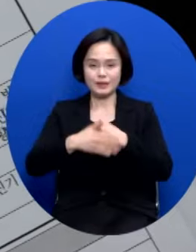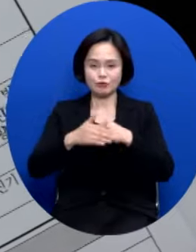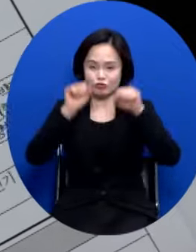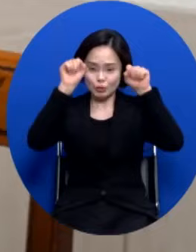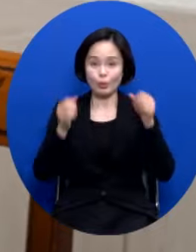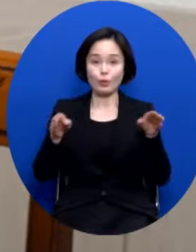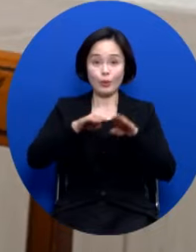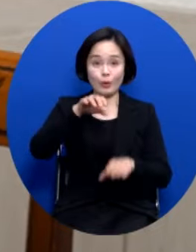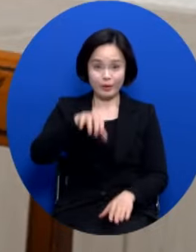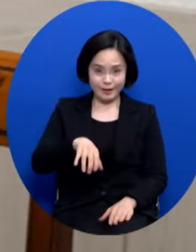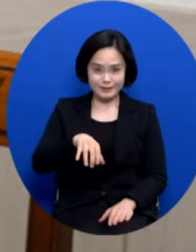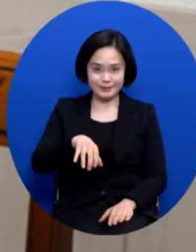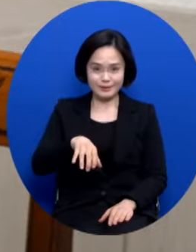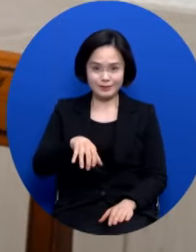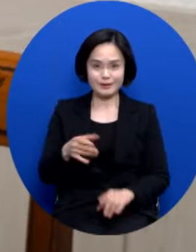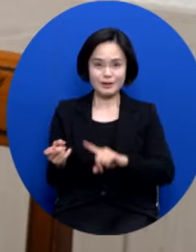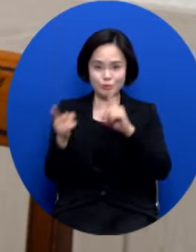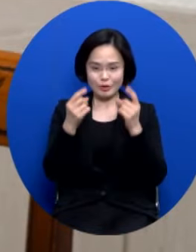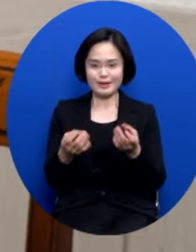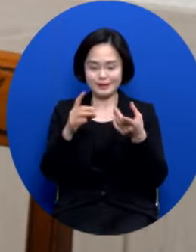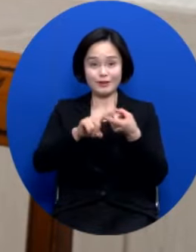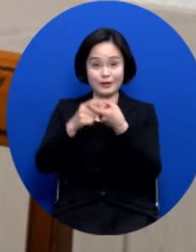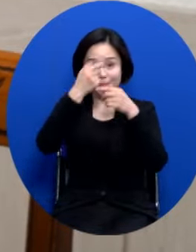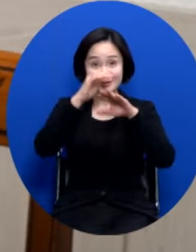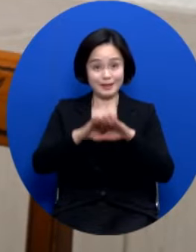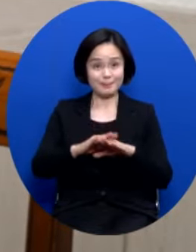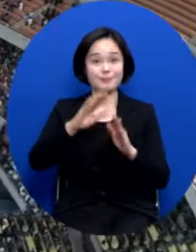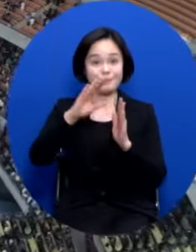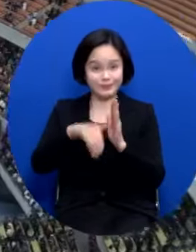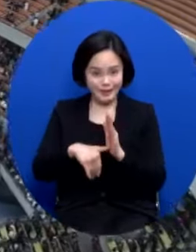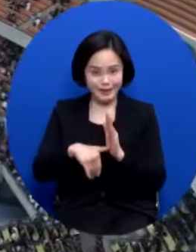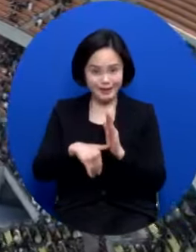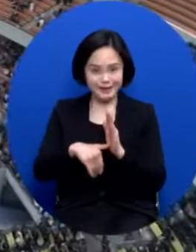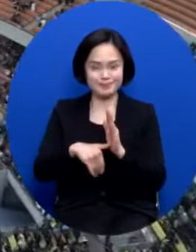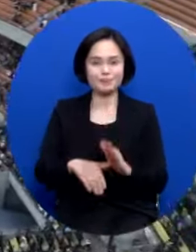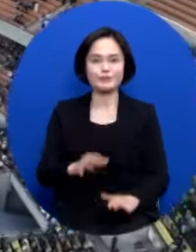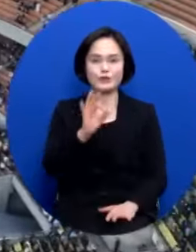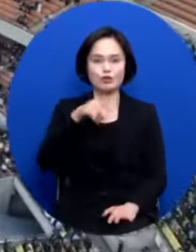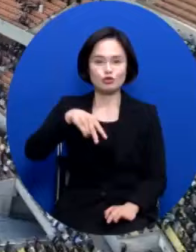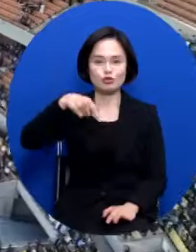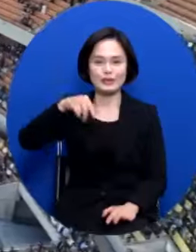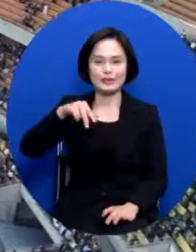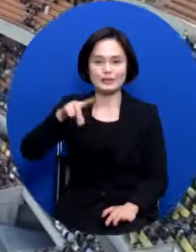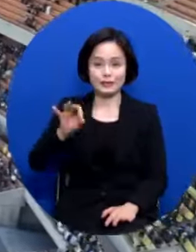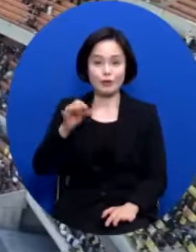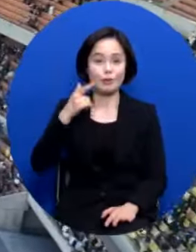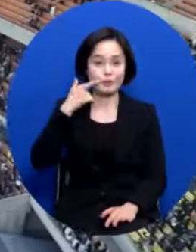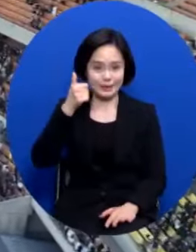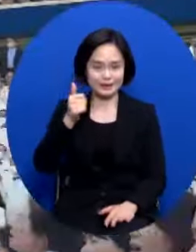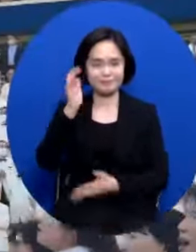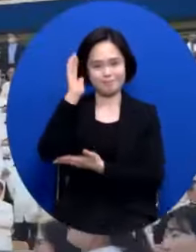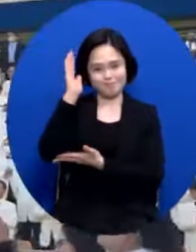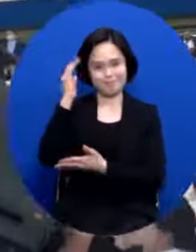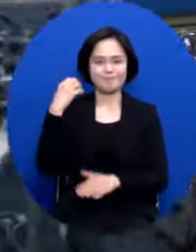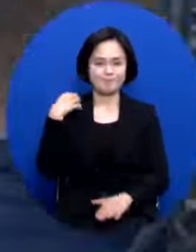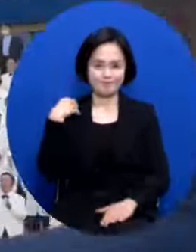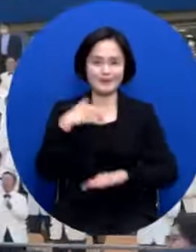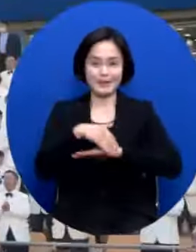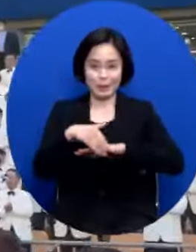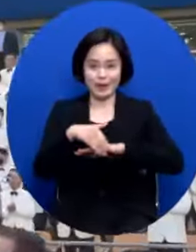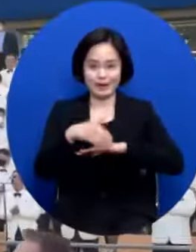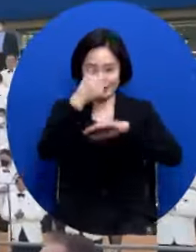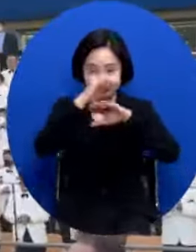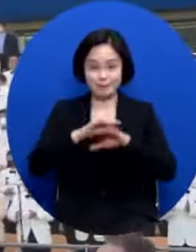스타디움 주경기장에서 개최될 이번 부활절 연합 예배에는 선한 목자교회 유기성 원로 목사가 강사로 나서며 이날